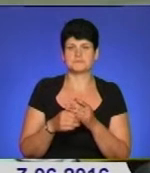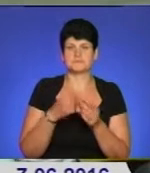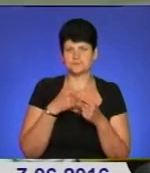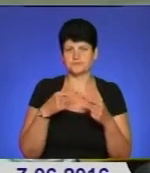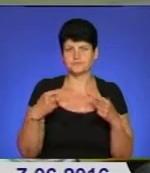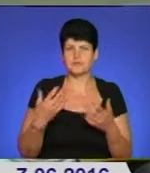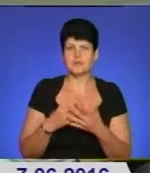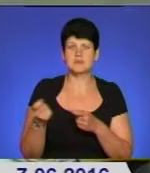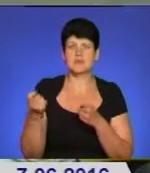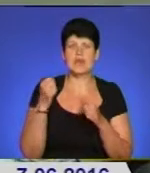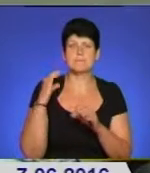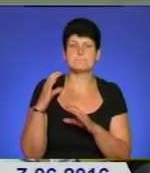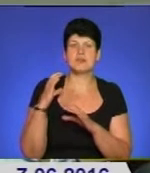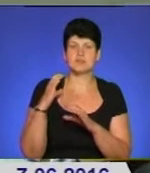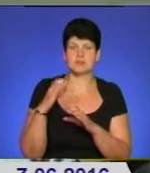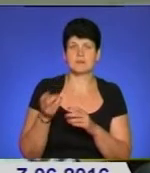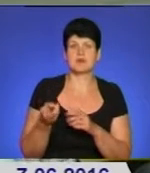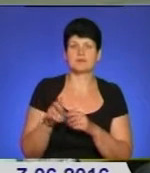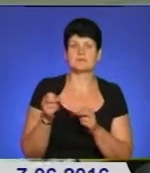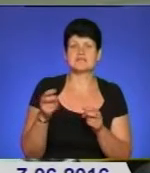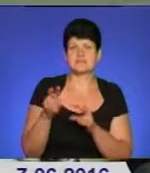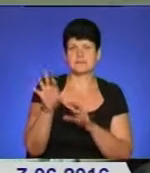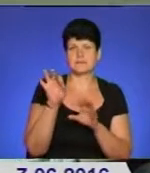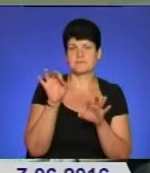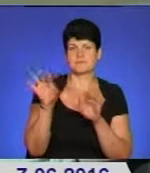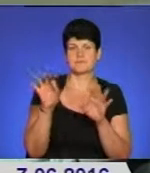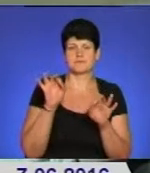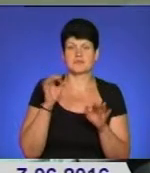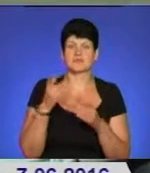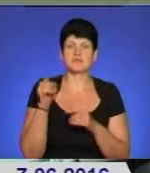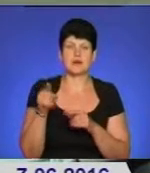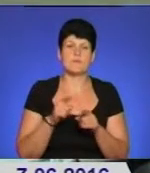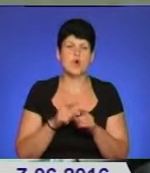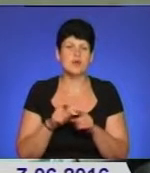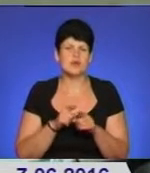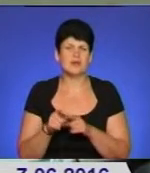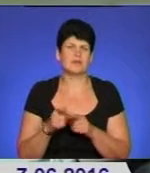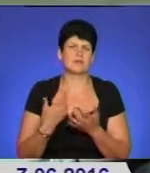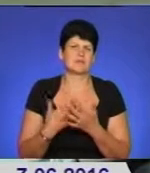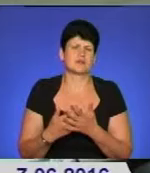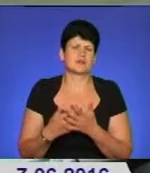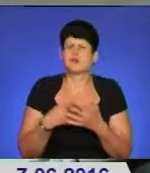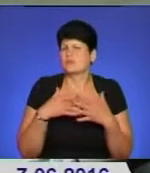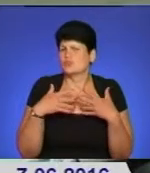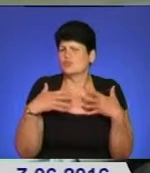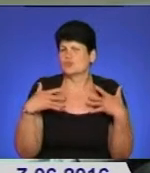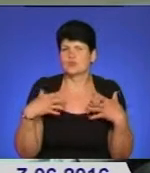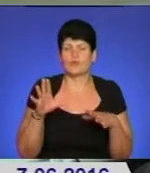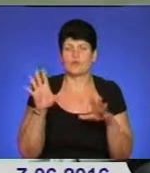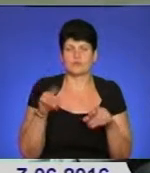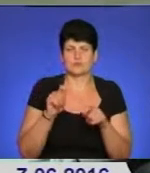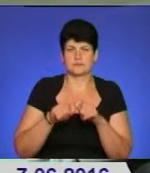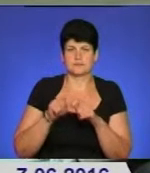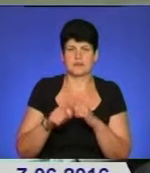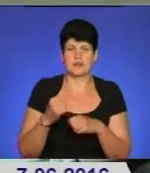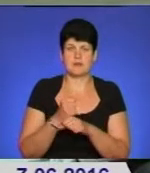який реалізується на центральному або новому ринку, підлягає перевірці. Спеціалісти лабораторії відбирають зразки продукції